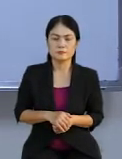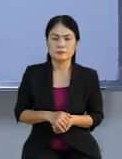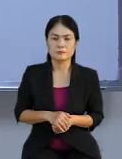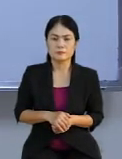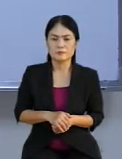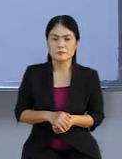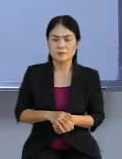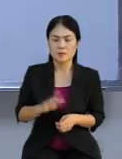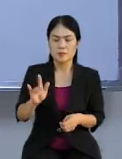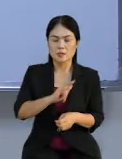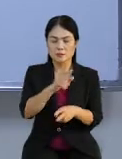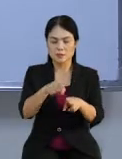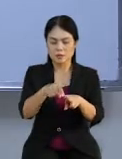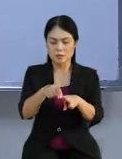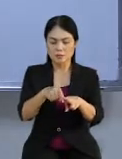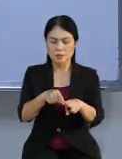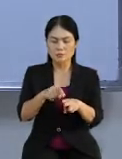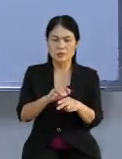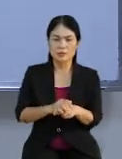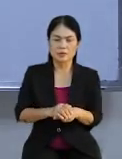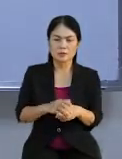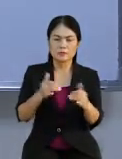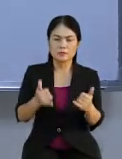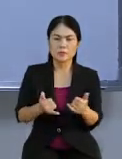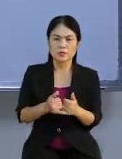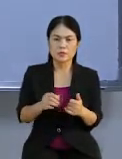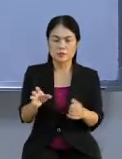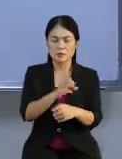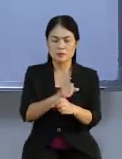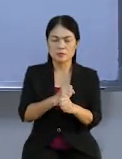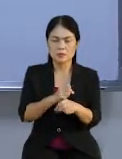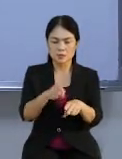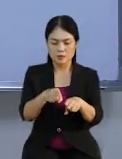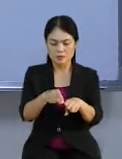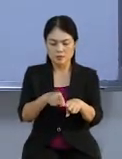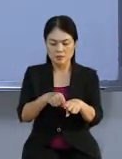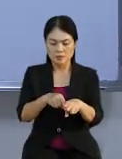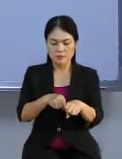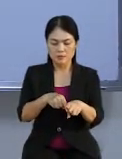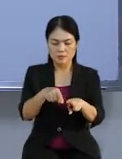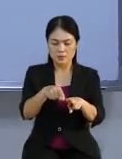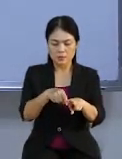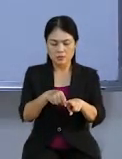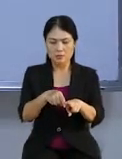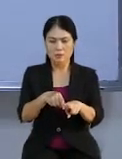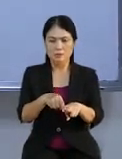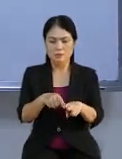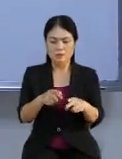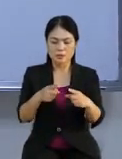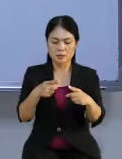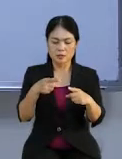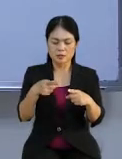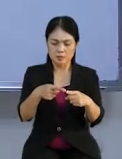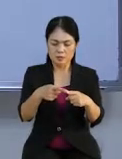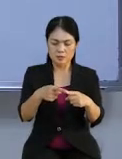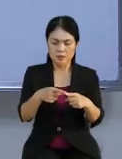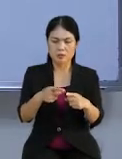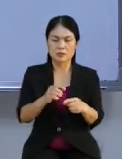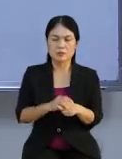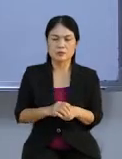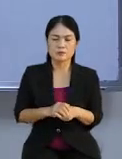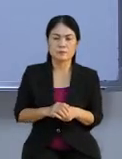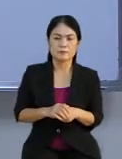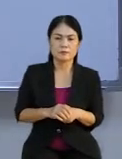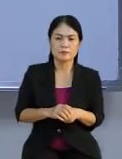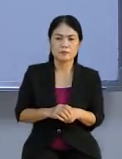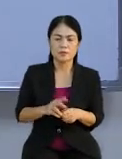bà chân những pra bản toát đòi nè cái vô bản toát năng cứ cu bản toát cắt chồng nói bà sọp nè chồng nói bà